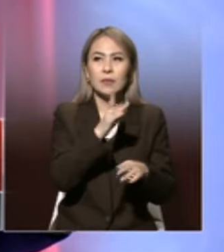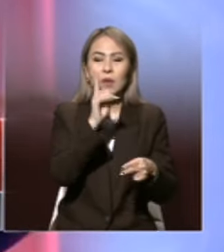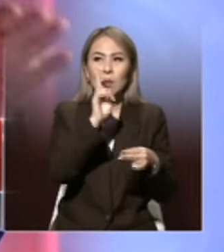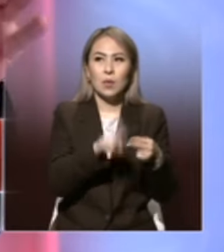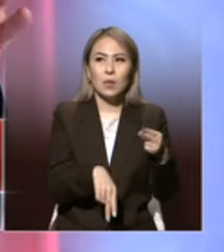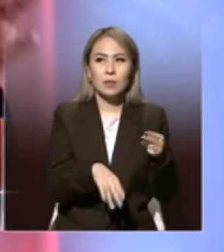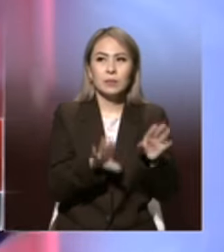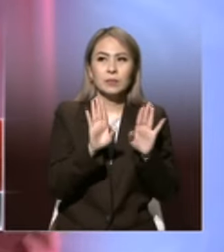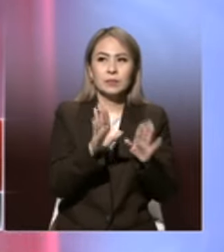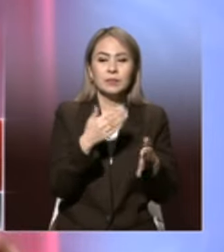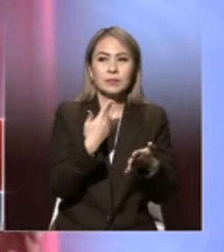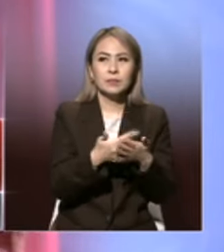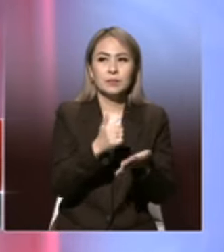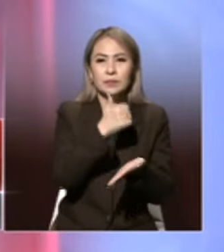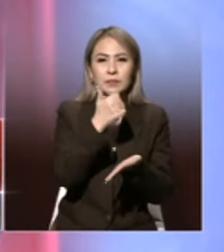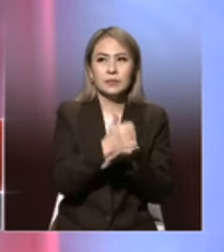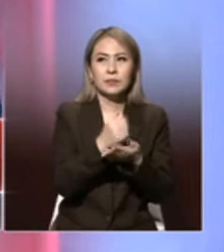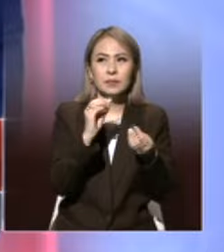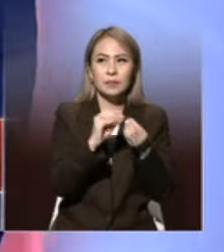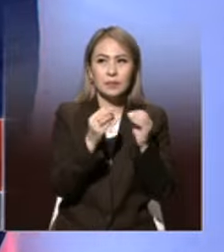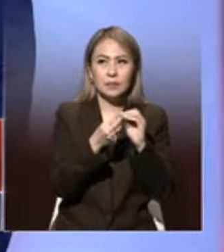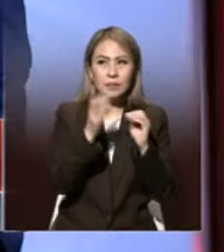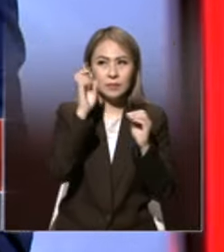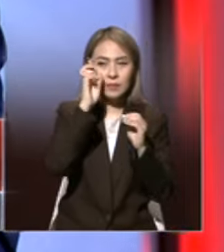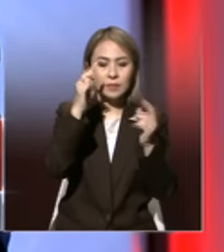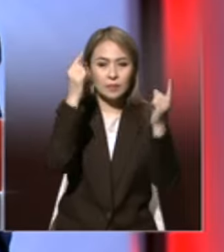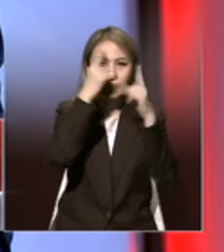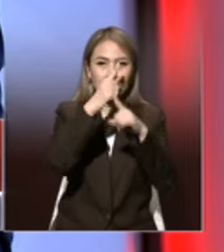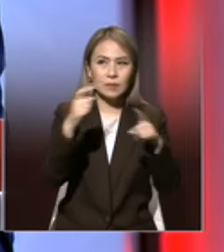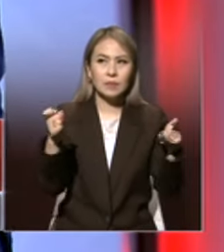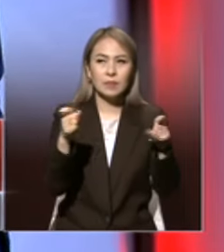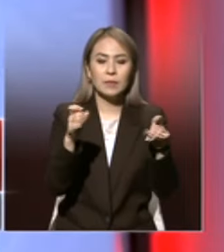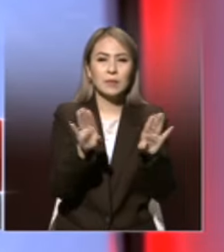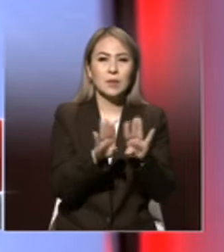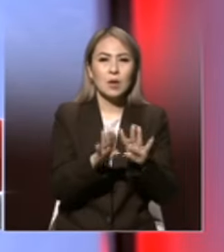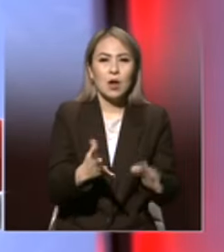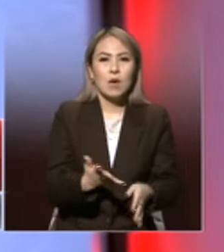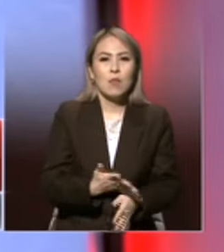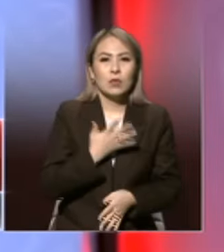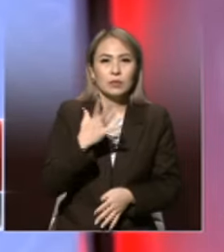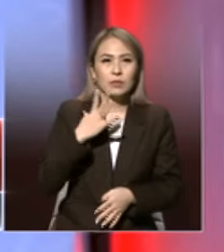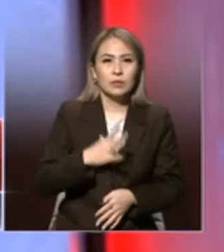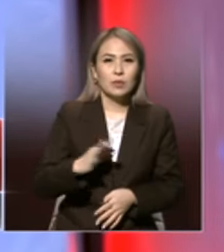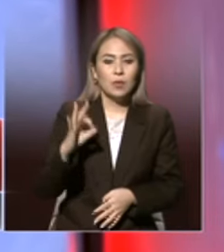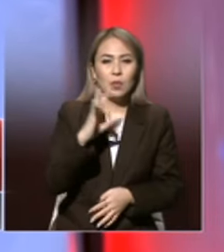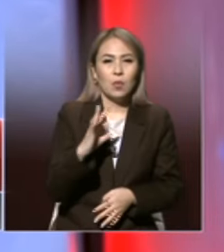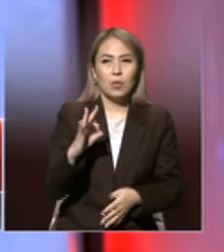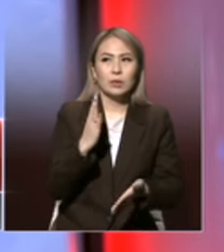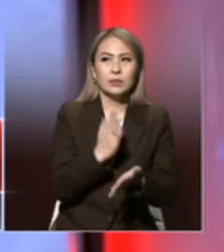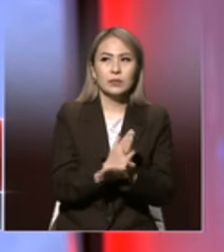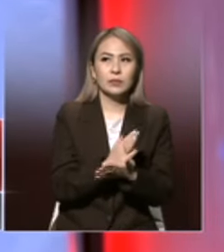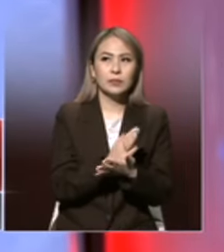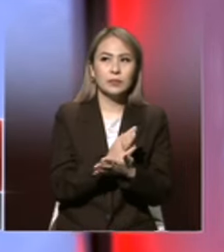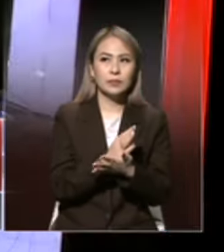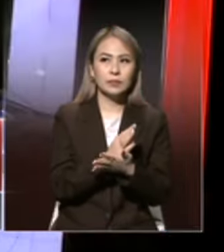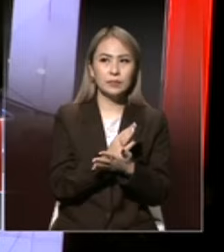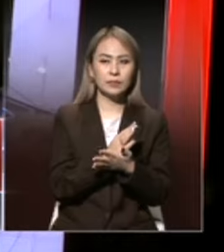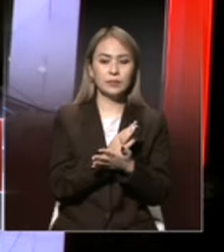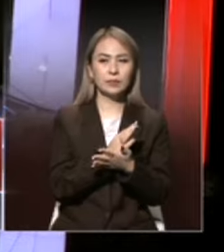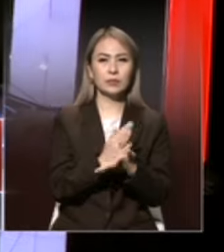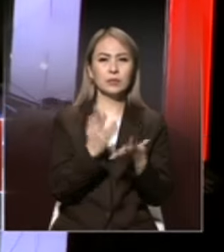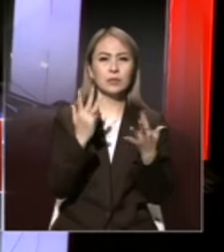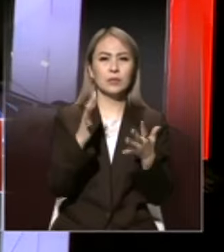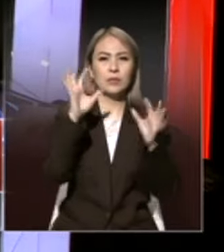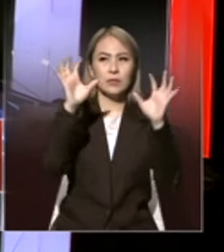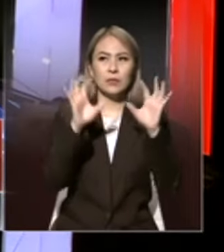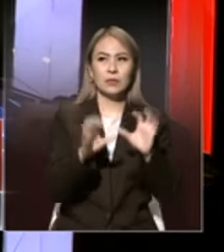аяқтайық. Бірақ біздің ең басты мәселе жаңа мемлекет басшысының өзі көрсетіп отыр ғой. Біз эмоционалдық төзімділік нөл болу керек мысалға. Біз заңмен қанша заңға